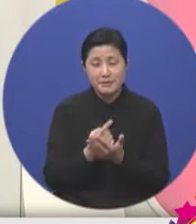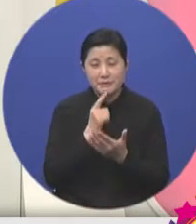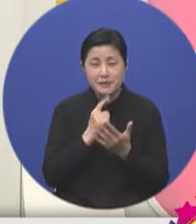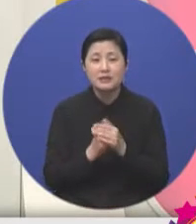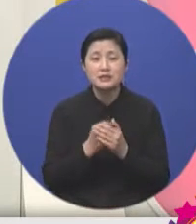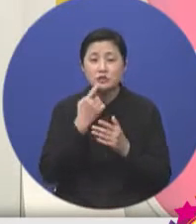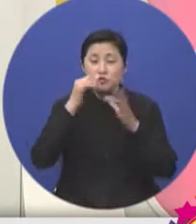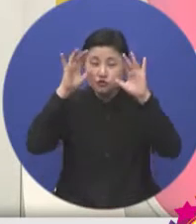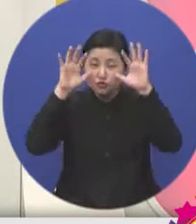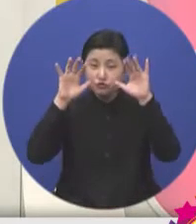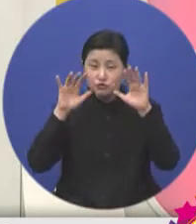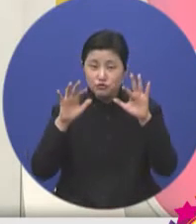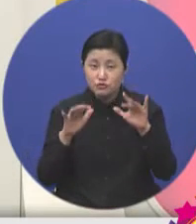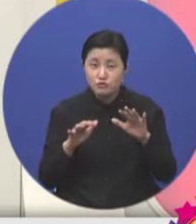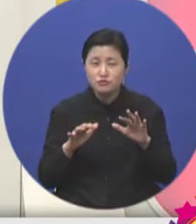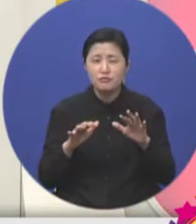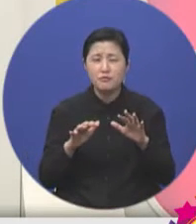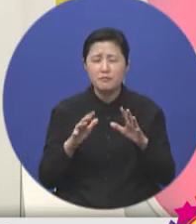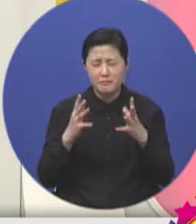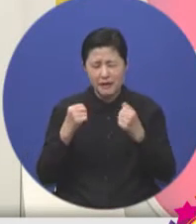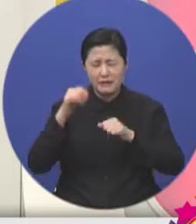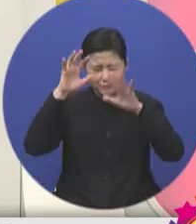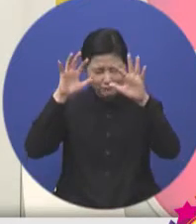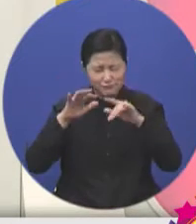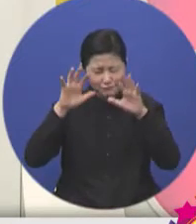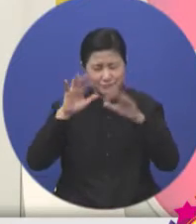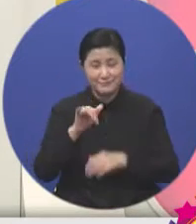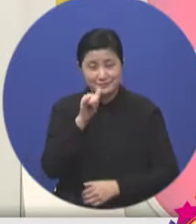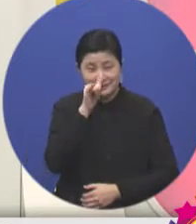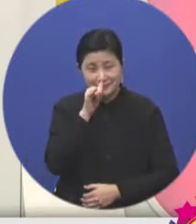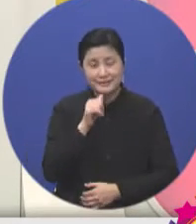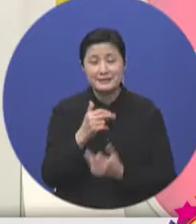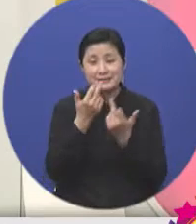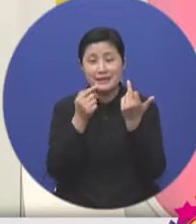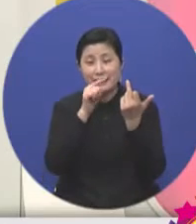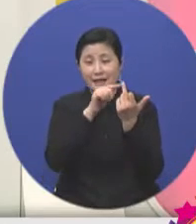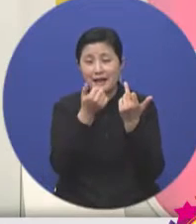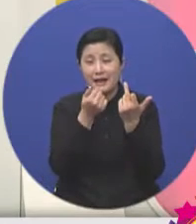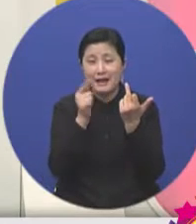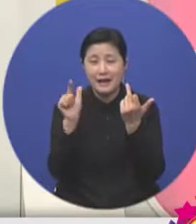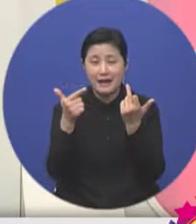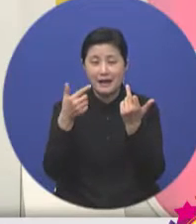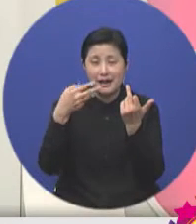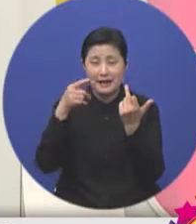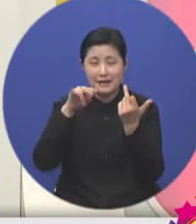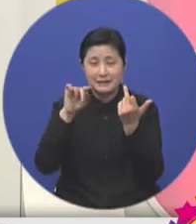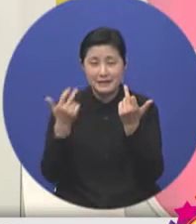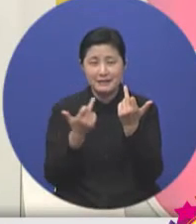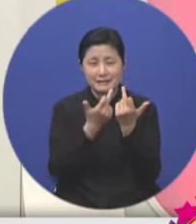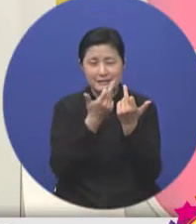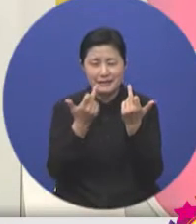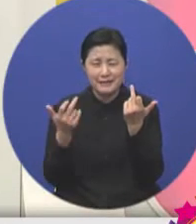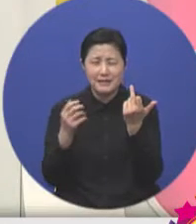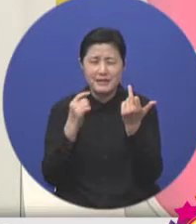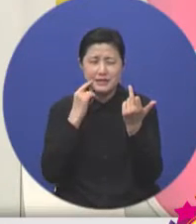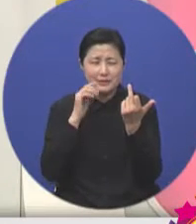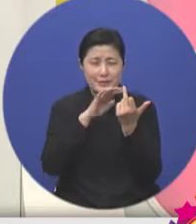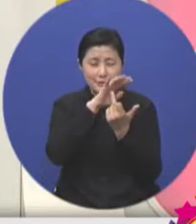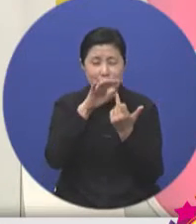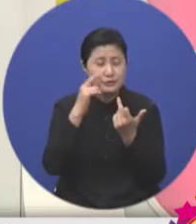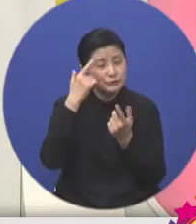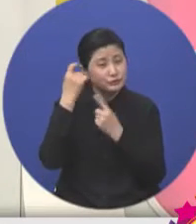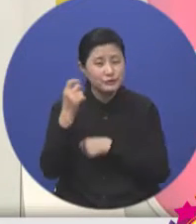제주에도 눈이 내리면 하염없이 내리잖아요. 네, 맞아요. 그 한라산 그 산들 네. 이렇게 그 네.